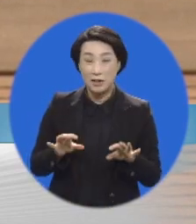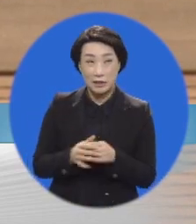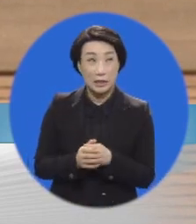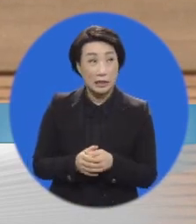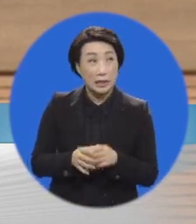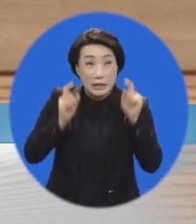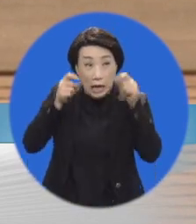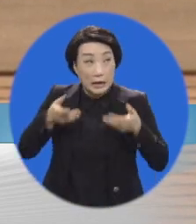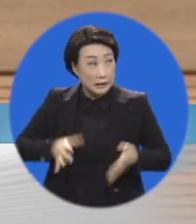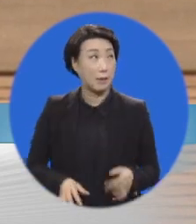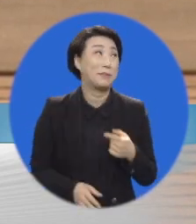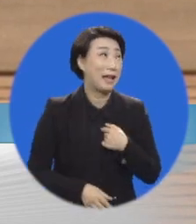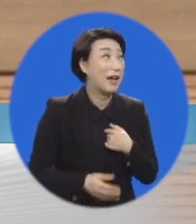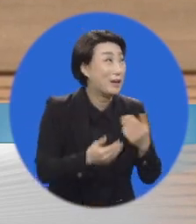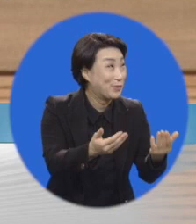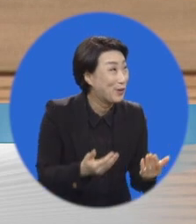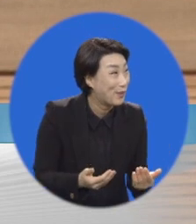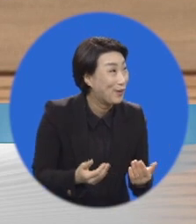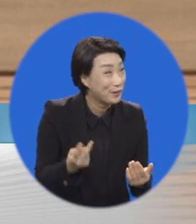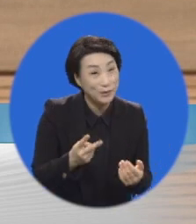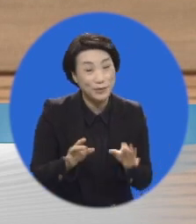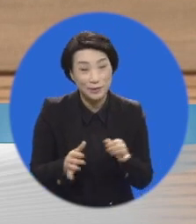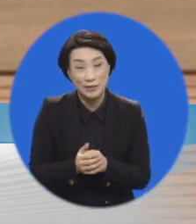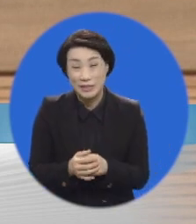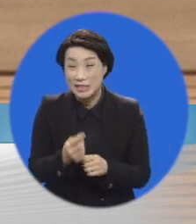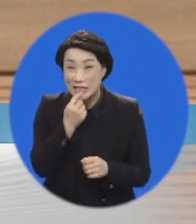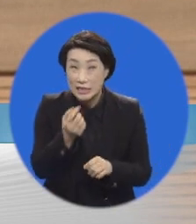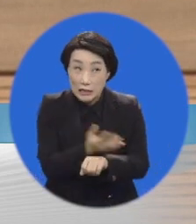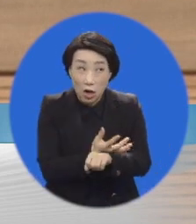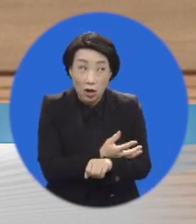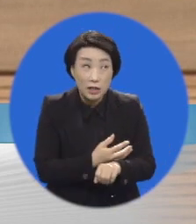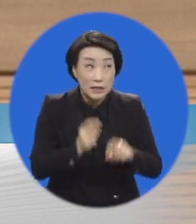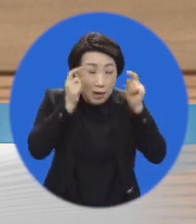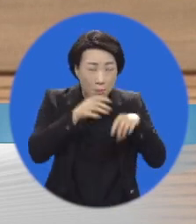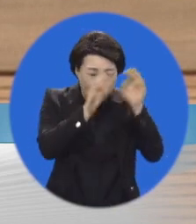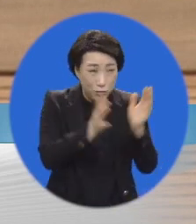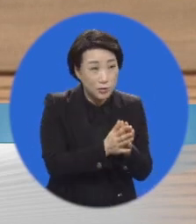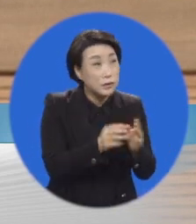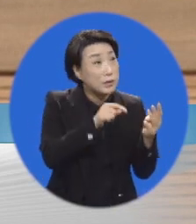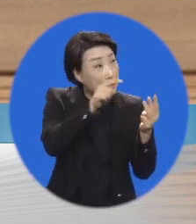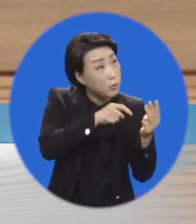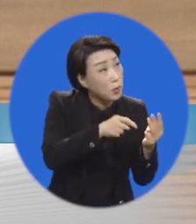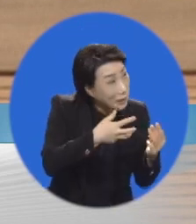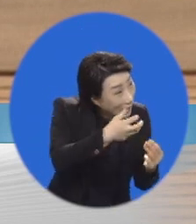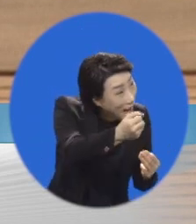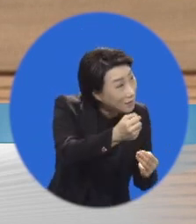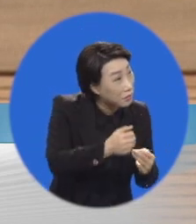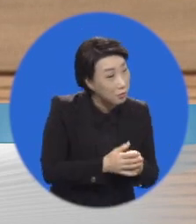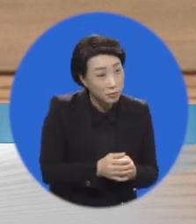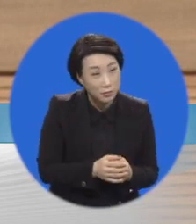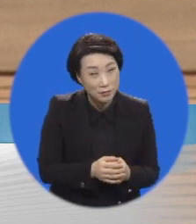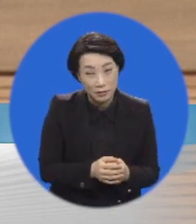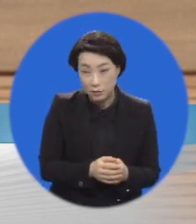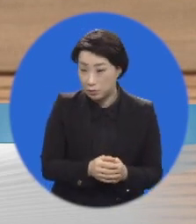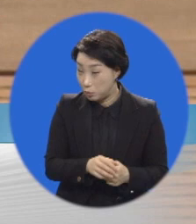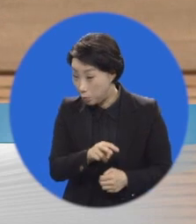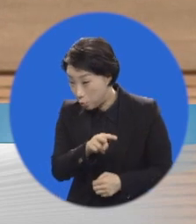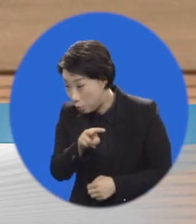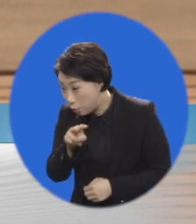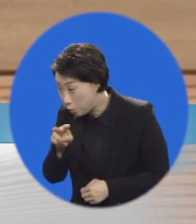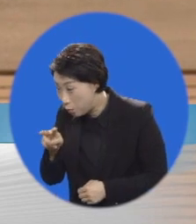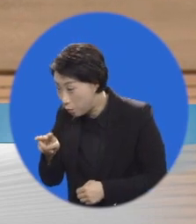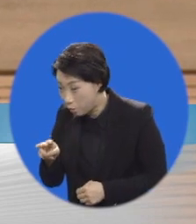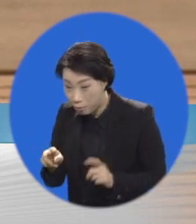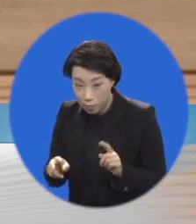있다면 저를 주시고 그리고 흰양은 다 외삼촌의 것입니다. 그렇게 가만히 외삼촌이